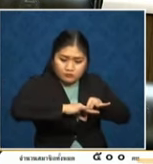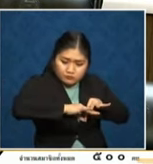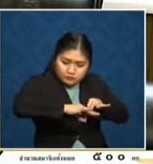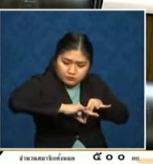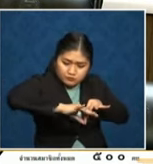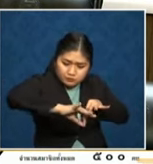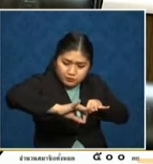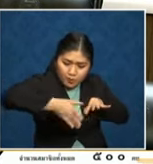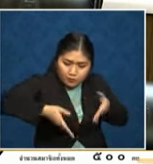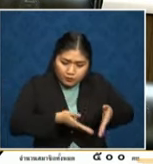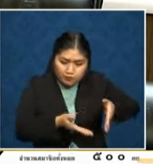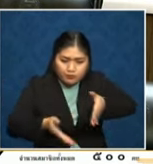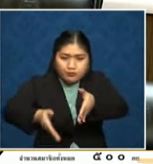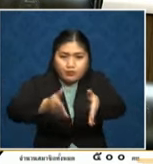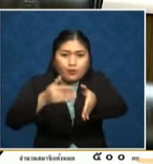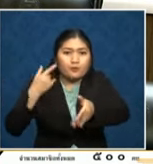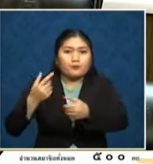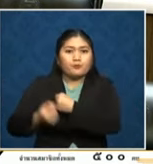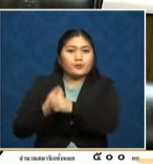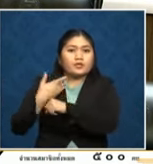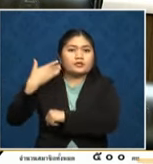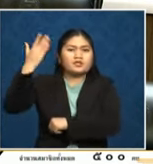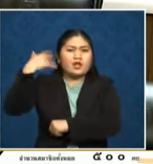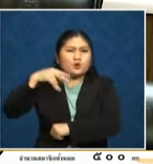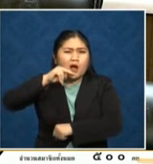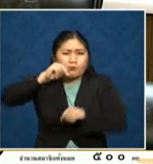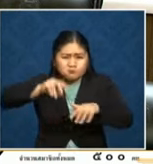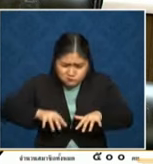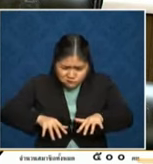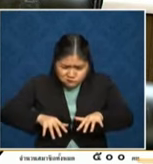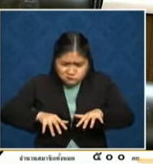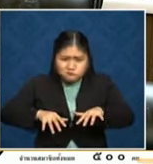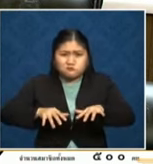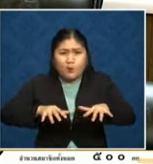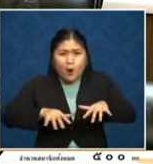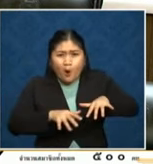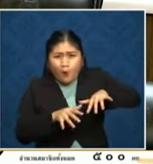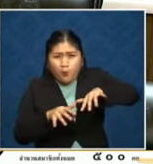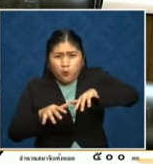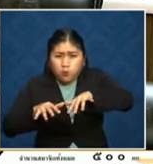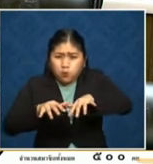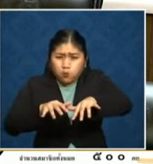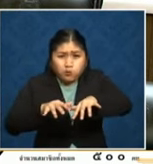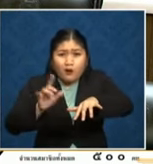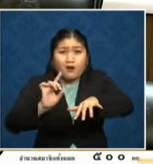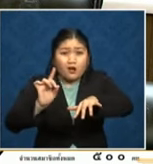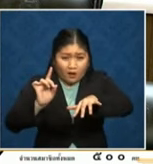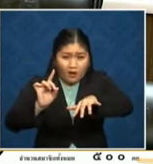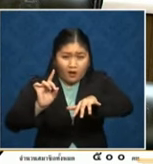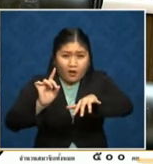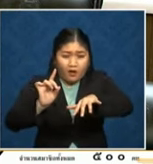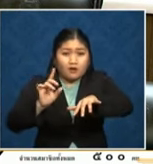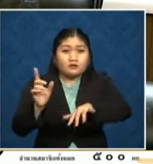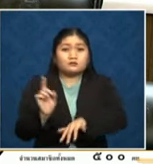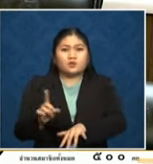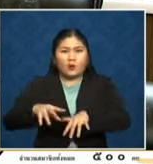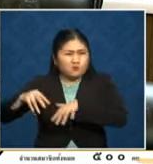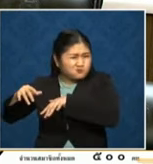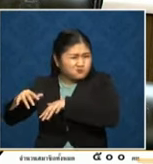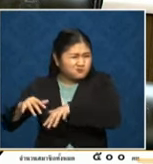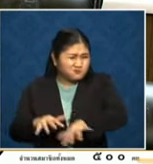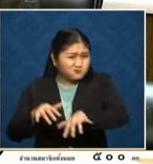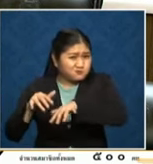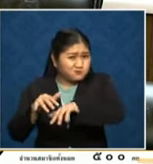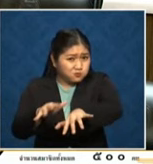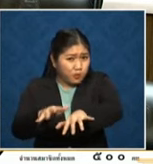เมื่อปีที่แล้วนะครับปริมาณน้ำลี้เยอะเป็นจำนวนมากกระแสน้ำของแม่น้ำลี้นะครับไหลแรงมาก